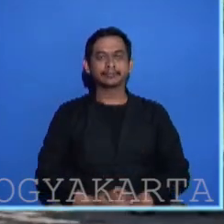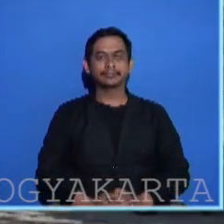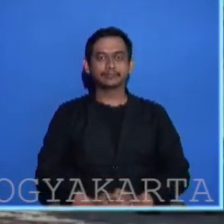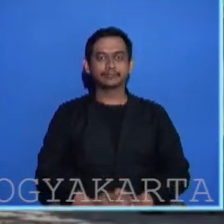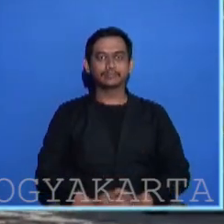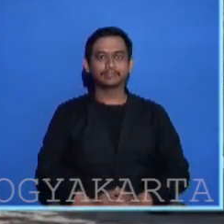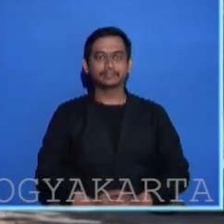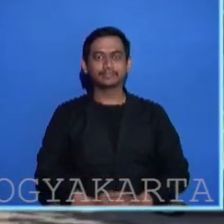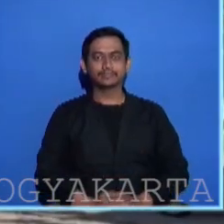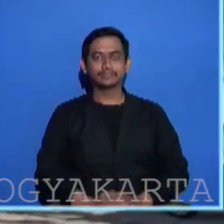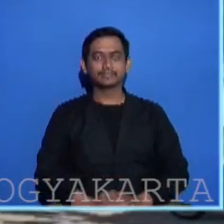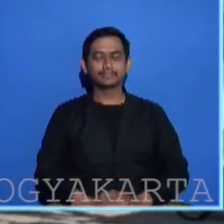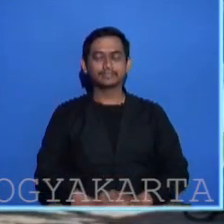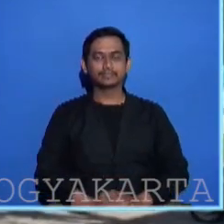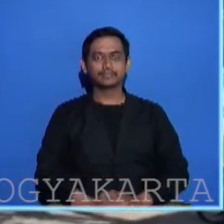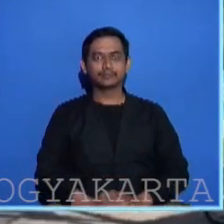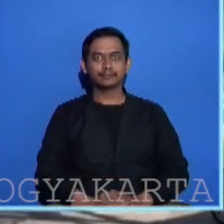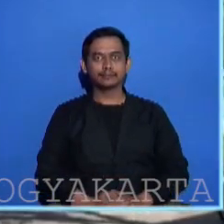Aditya Putra Tama TVRI Yogyakarta melaporkan